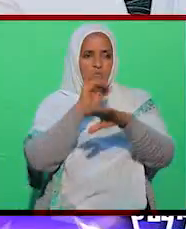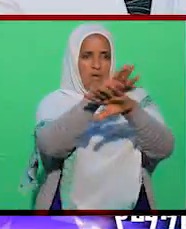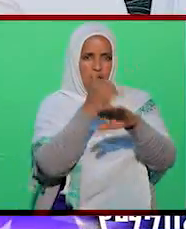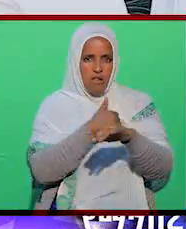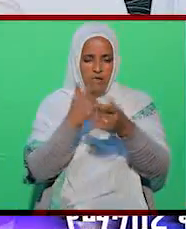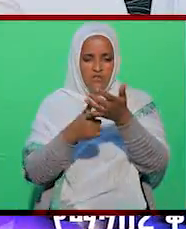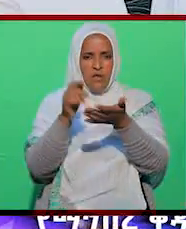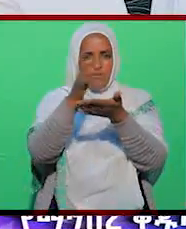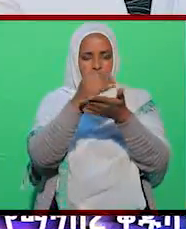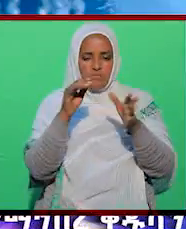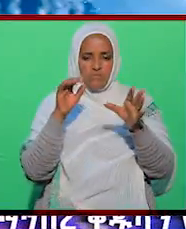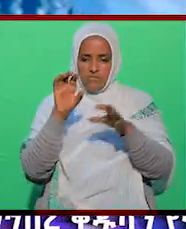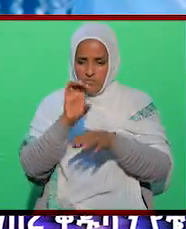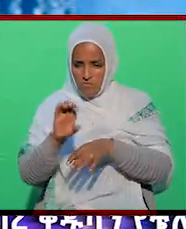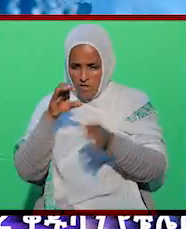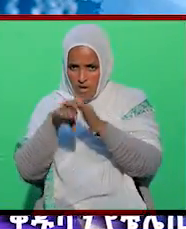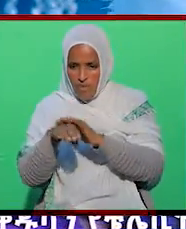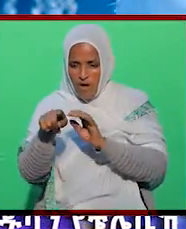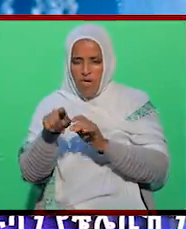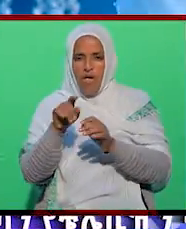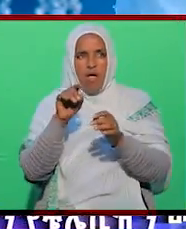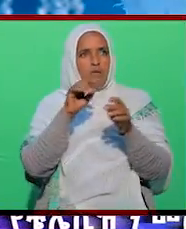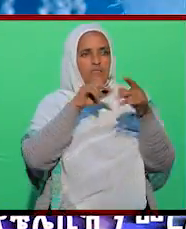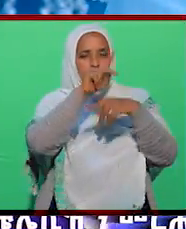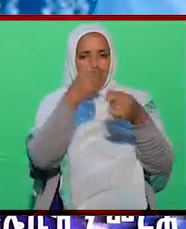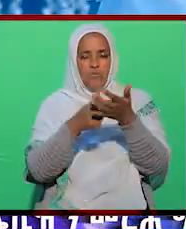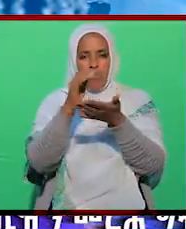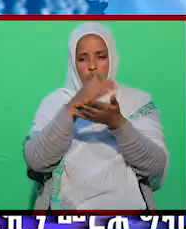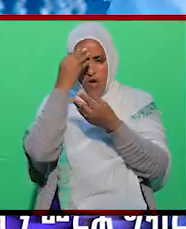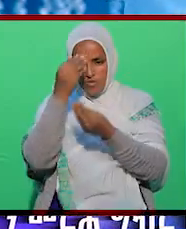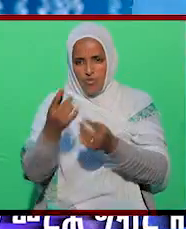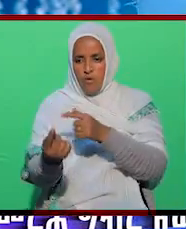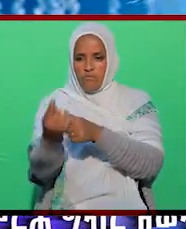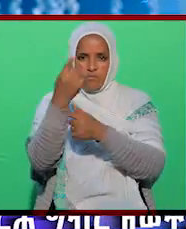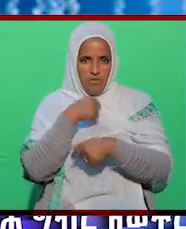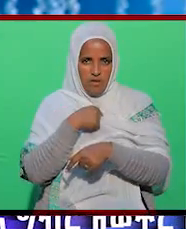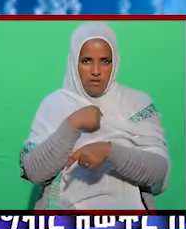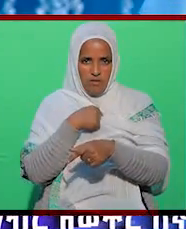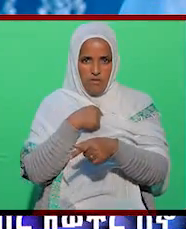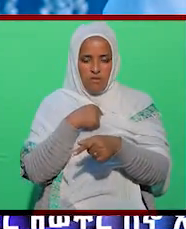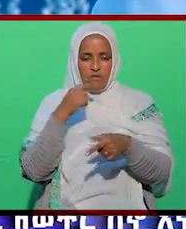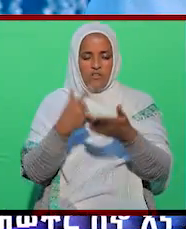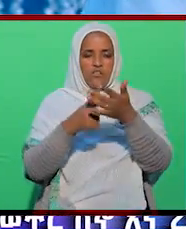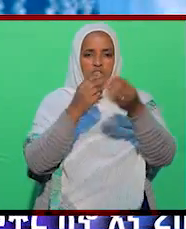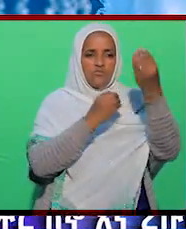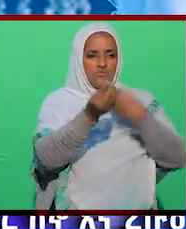ፕሮዳክት ለሚያመርት ካምፓኒ ይልክለታል ከዛ የሆነ ነገር ሰርች ልናደርግ ስንገባ ያ ካምፓኒ የሆነ ፕሮዳክት ማስታወቂያ ብቅ